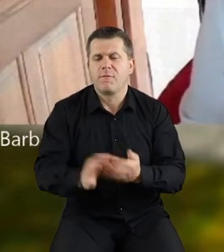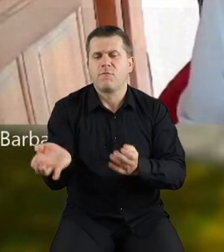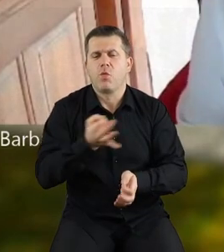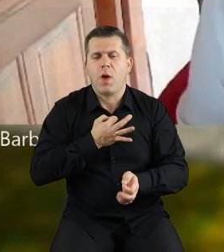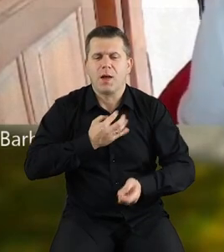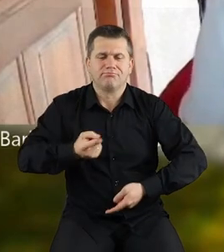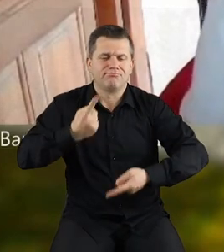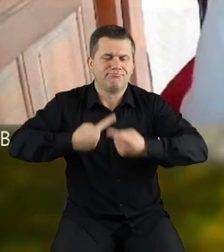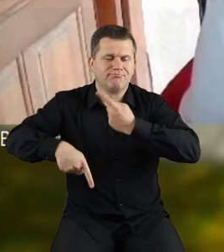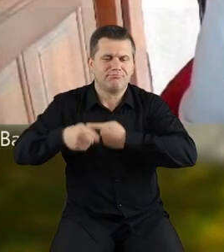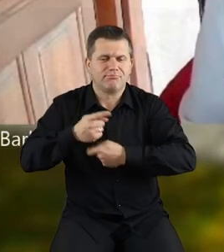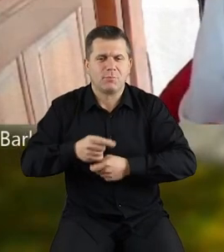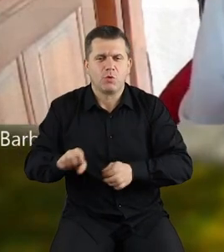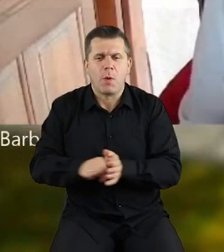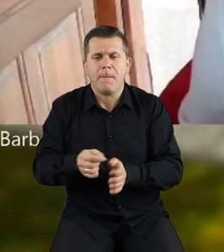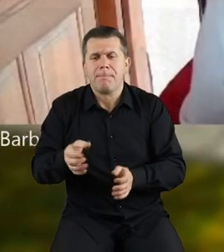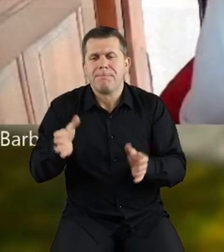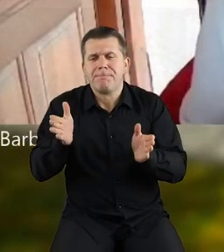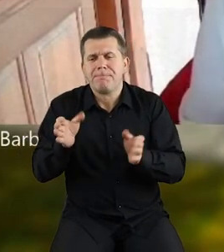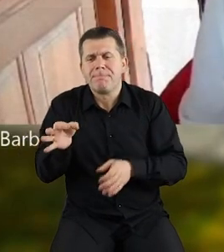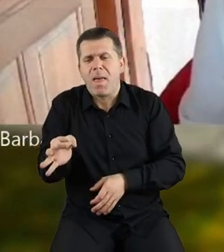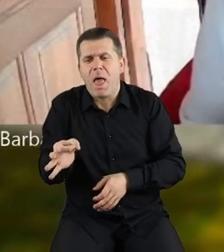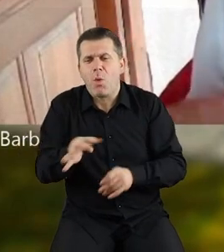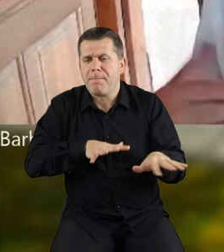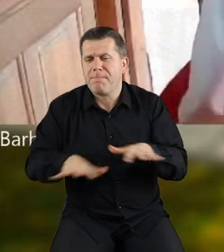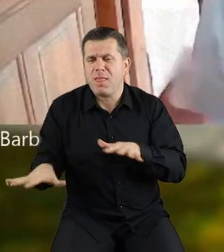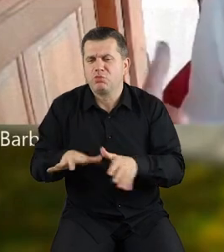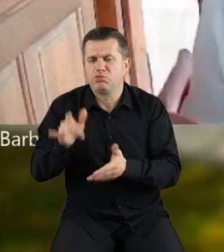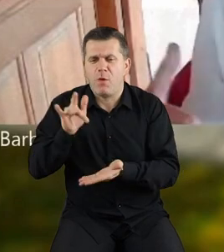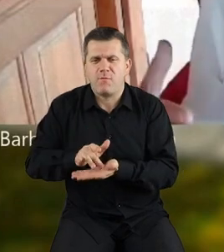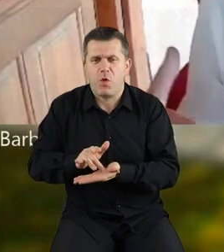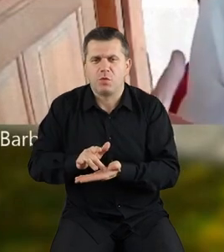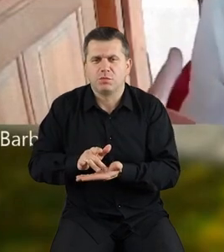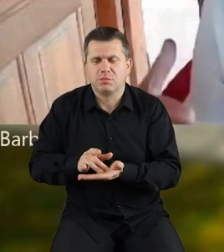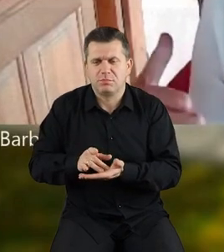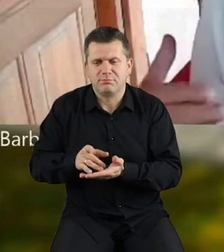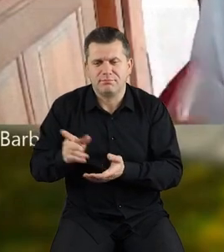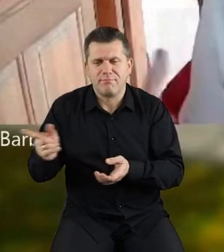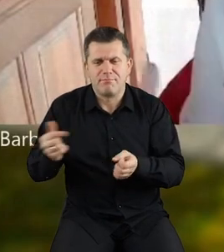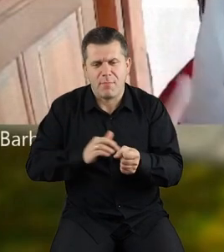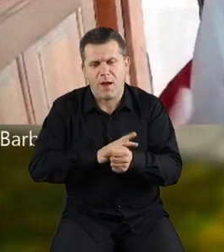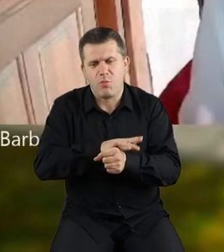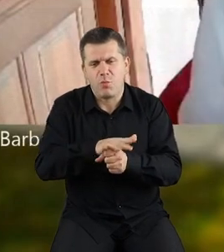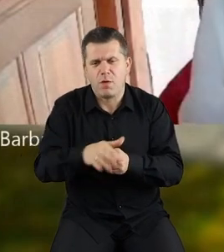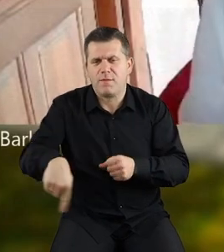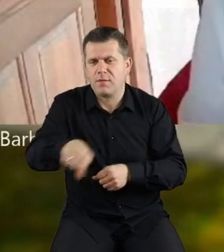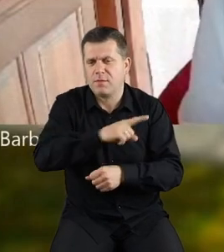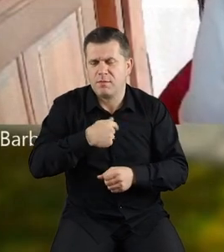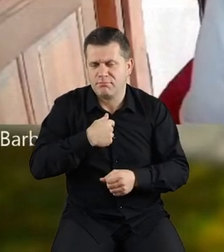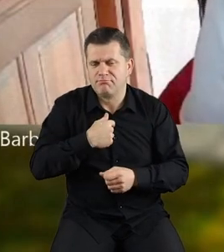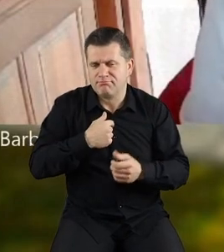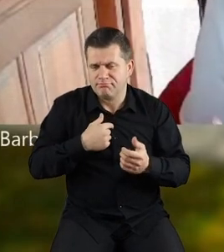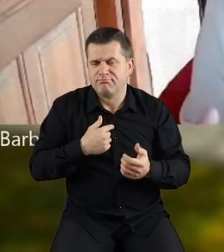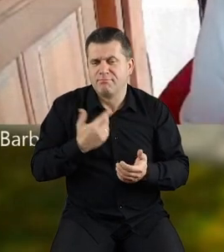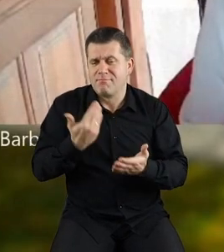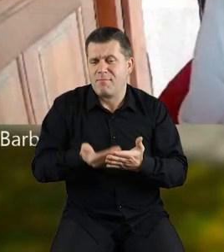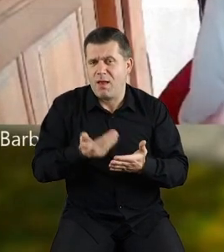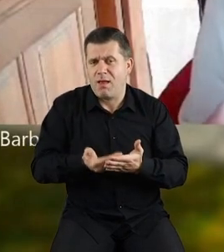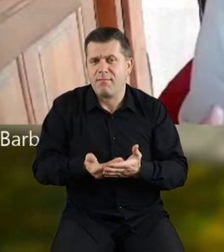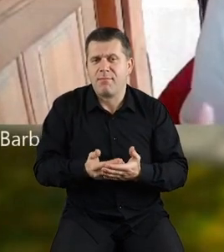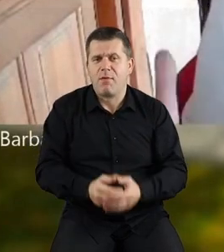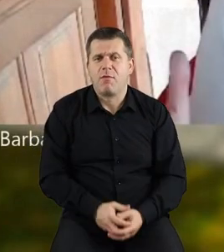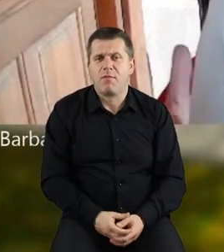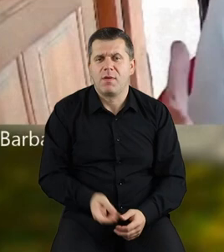po własne korzenie do tej małej miejscowości, która jednak kształtuje prowincjuszy. I